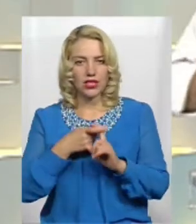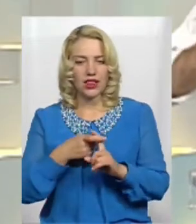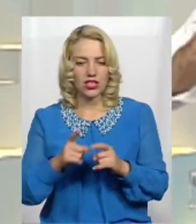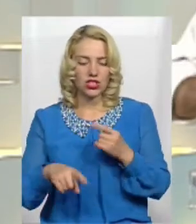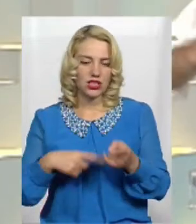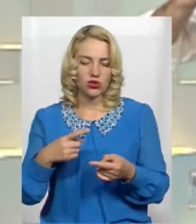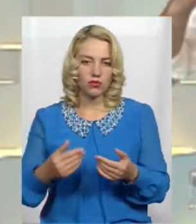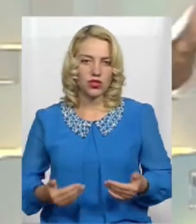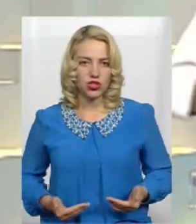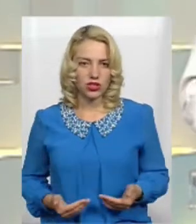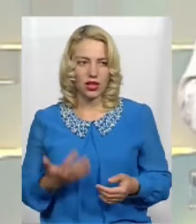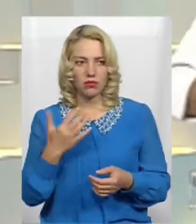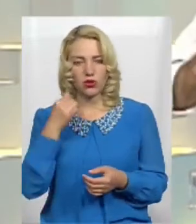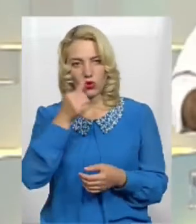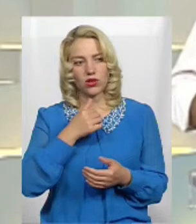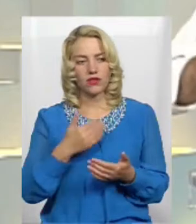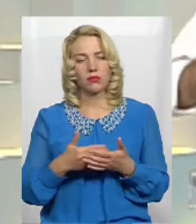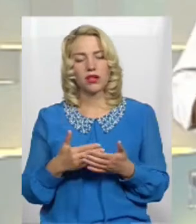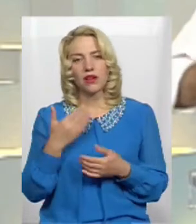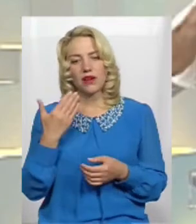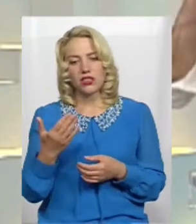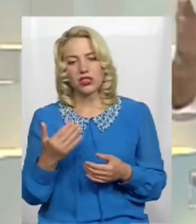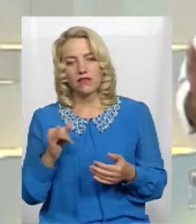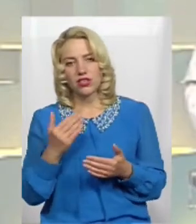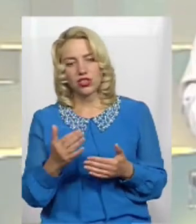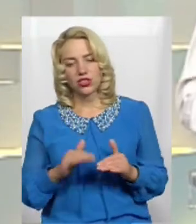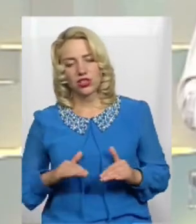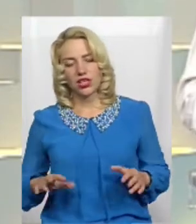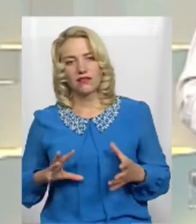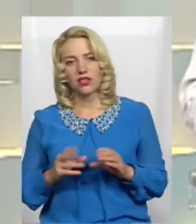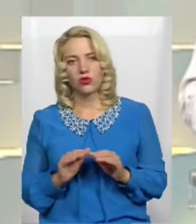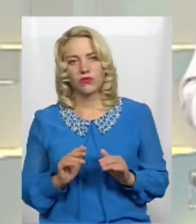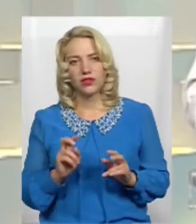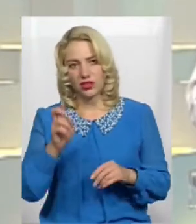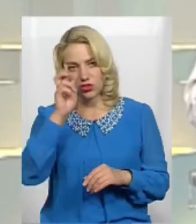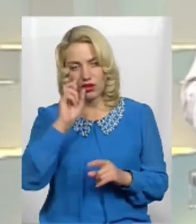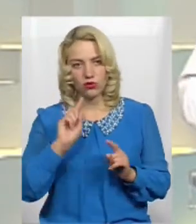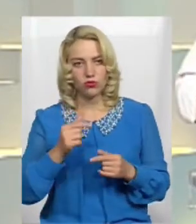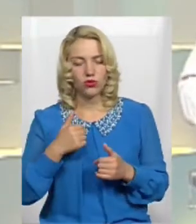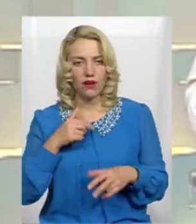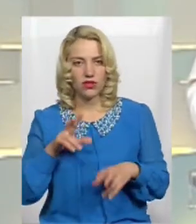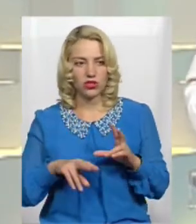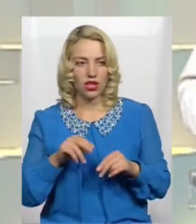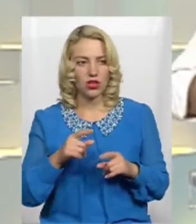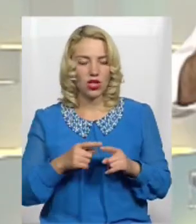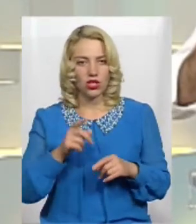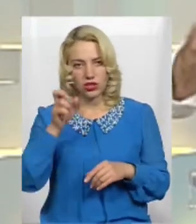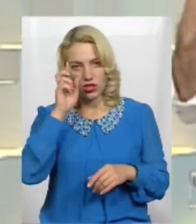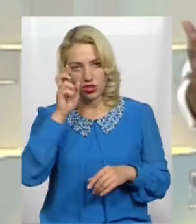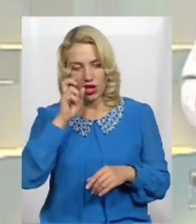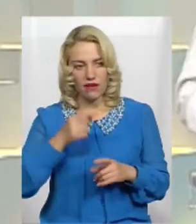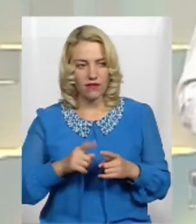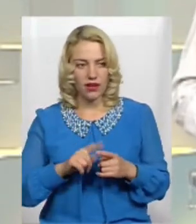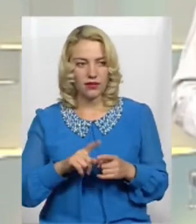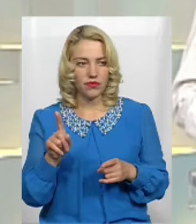наступне життя там 5 років, наприклад, і ваших дітей, і загалом держави. Тому я вважаю, що держава,